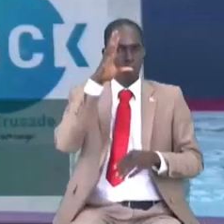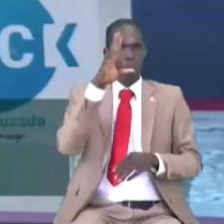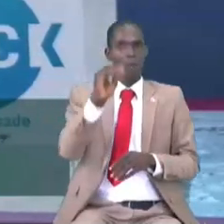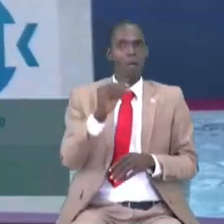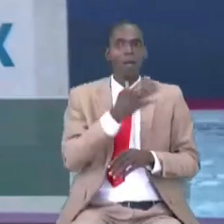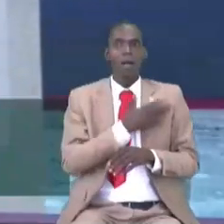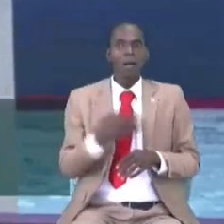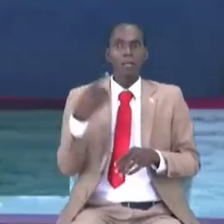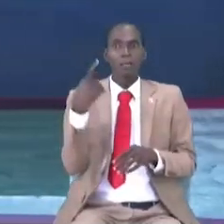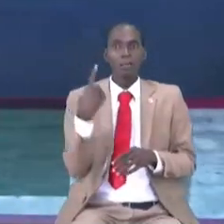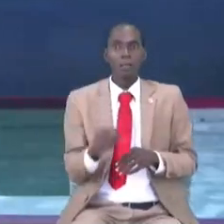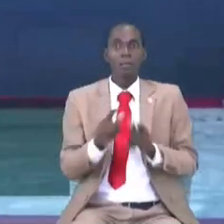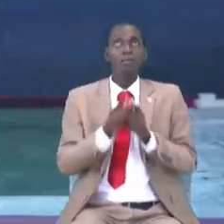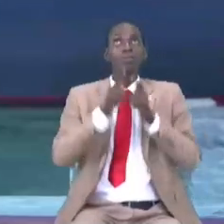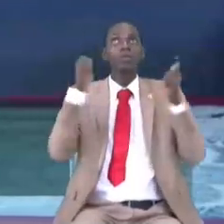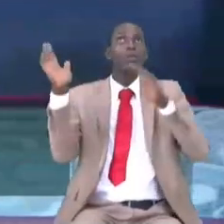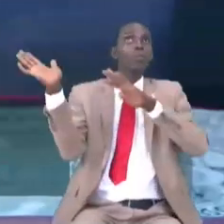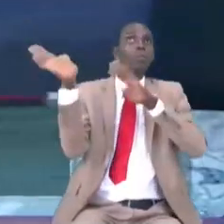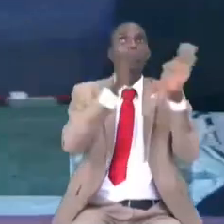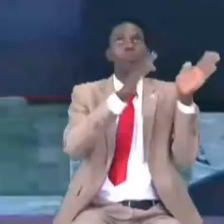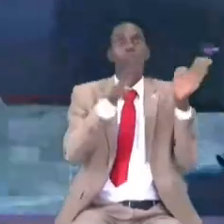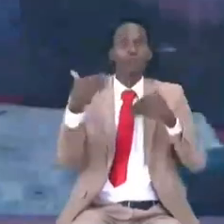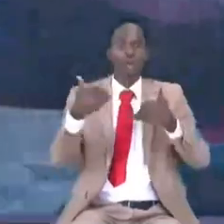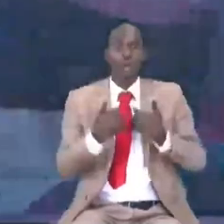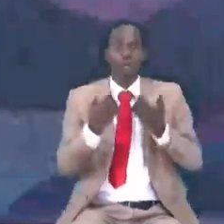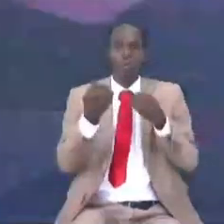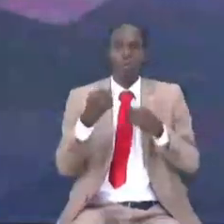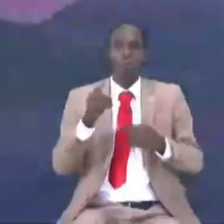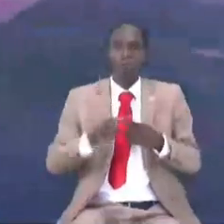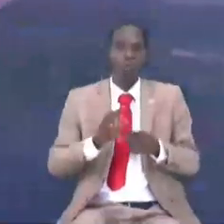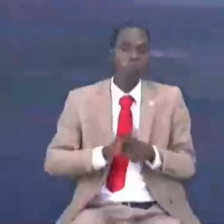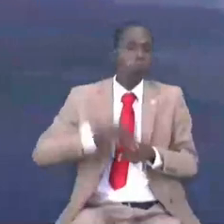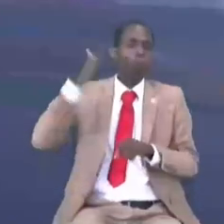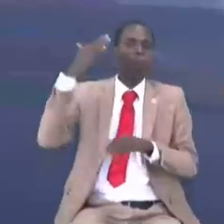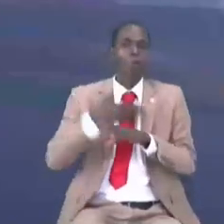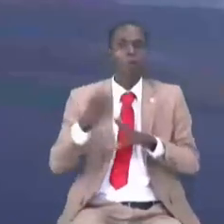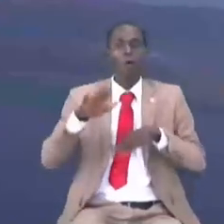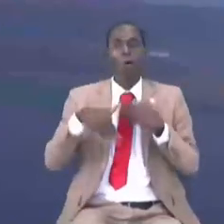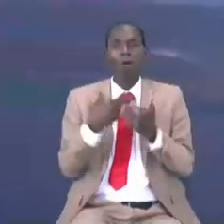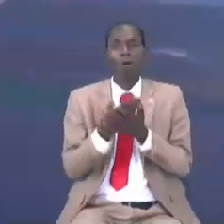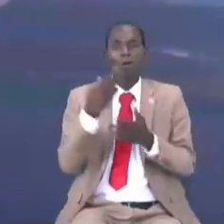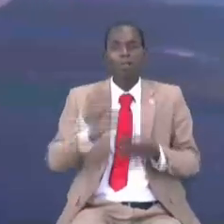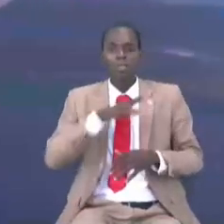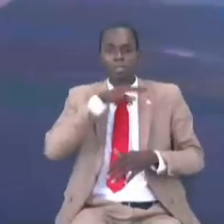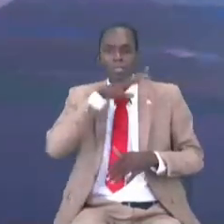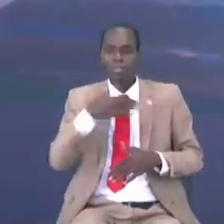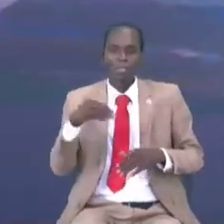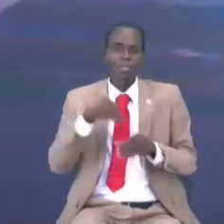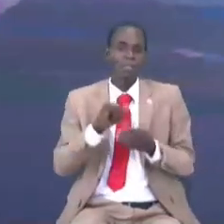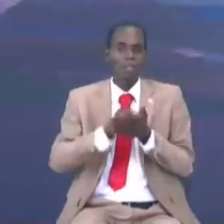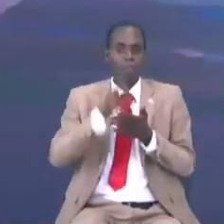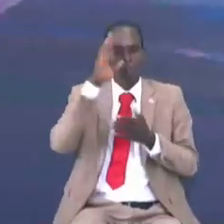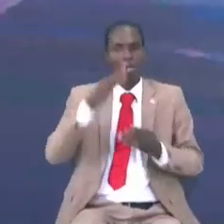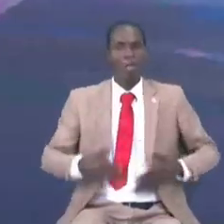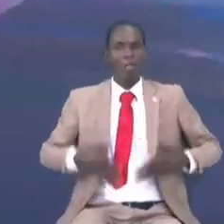venu pour balayer toute la paille de sa vie. Un homme regagné,